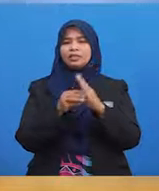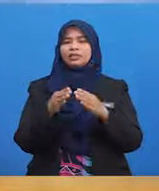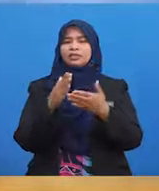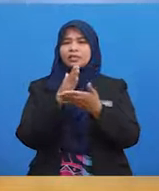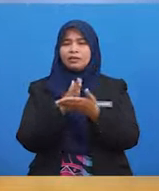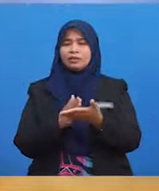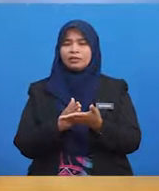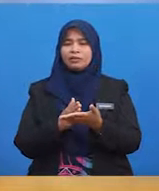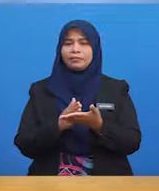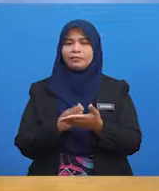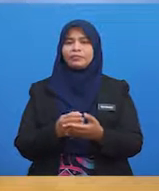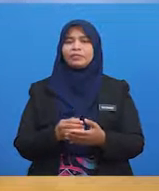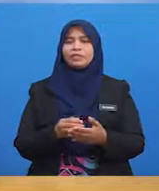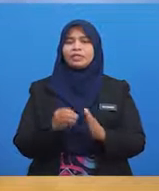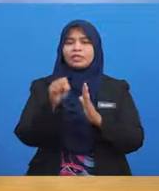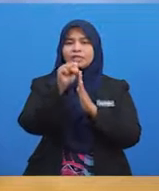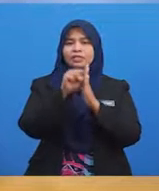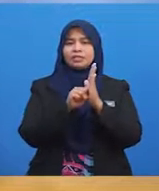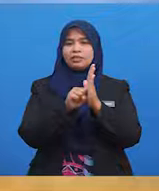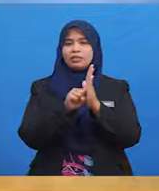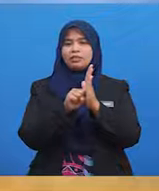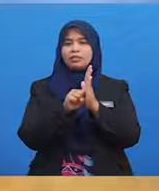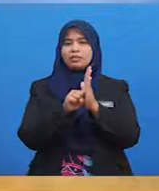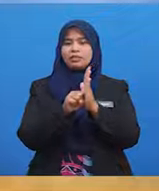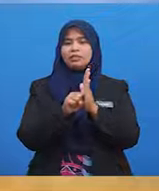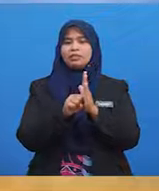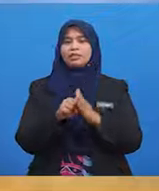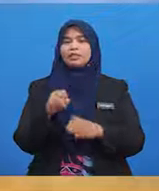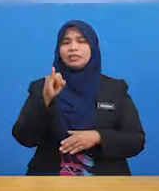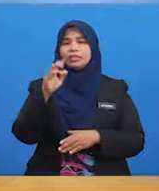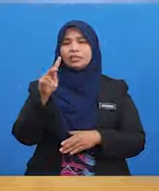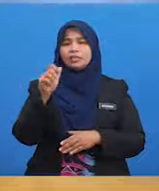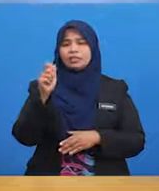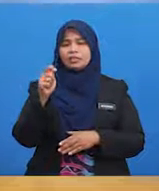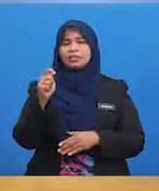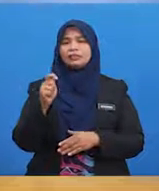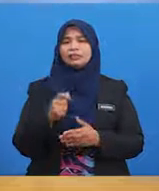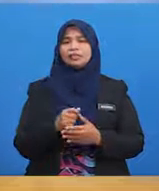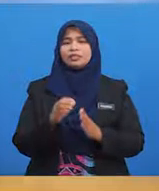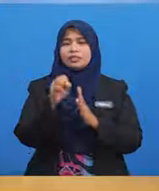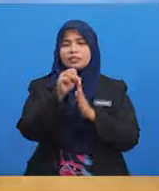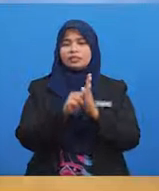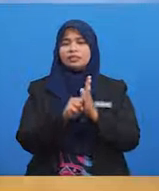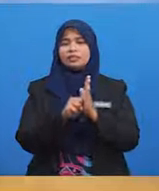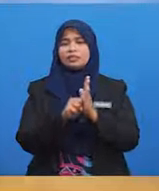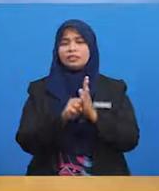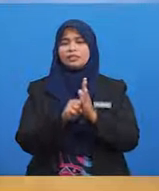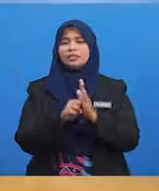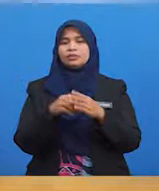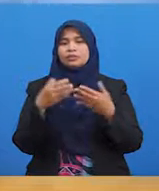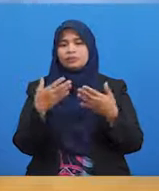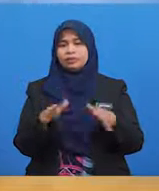tengah, se ikat, se